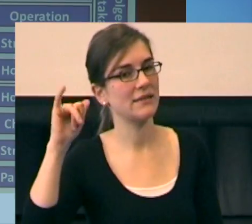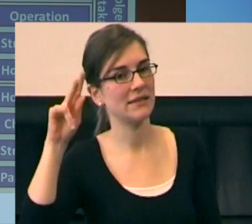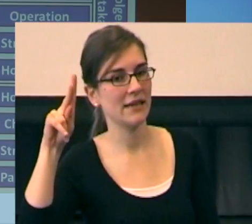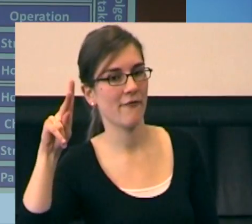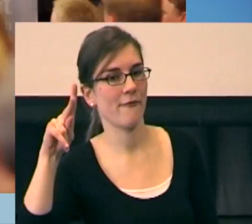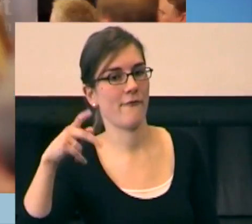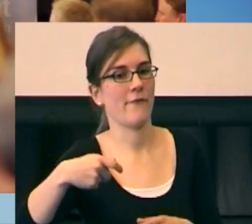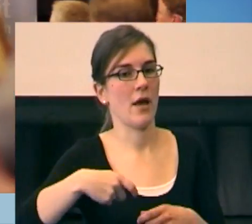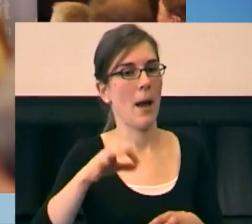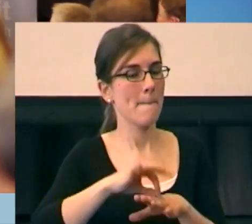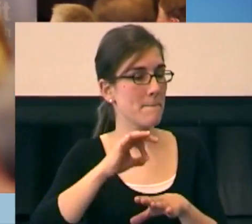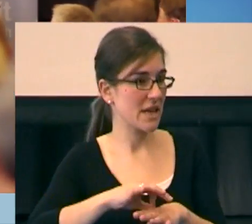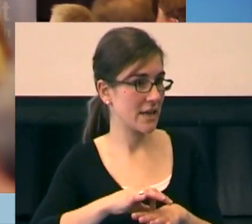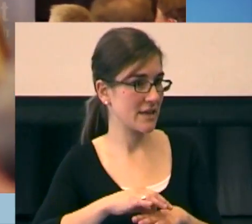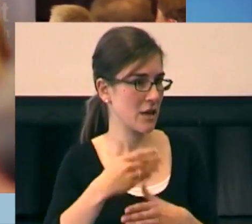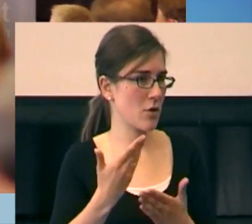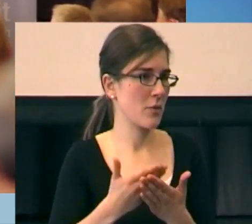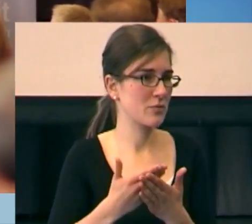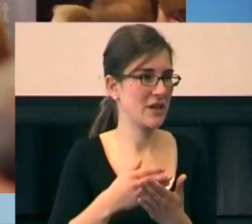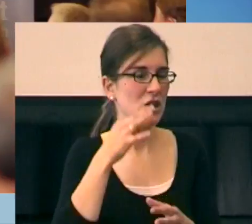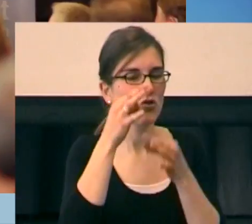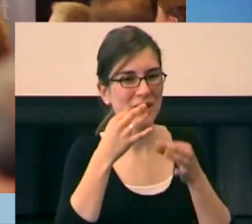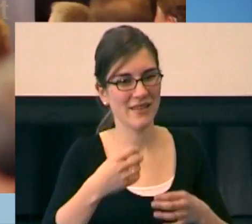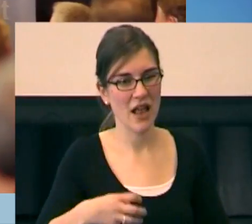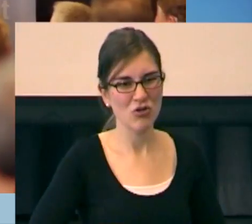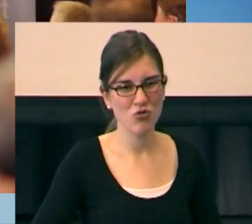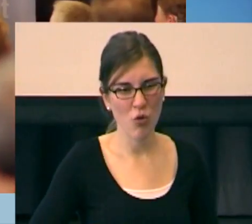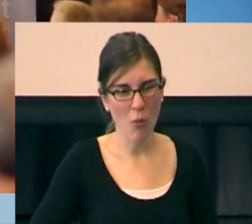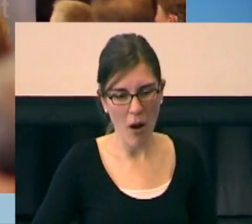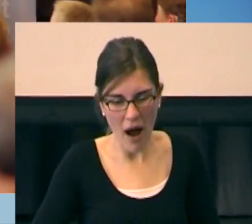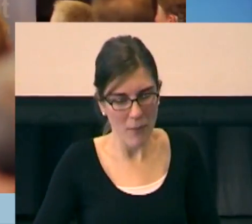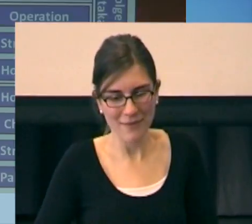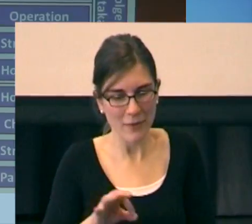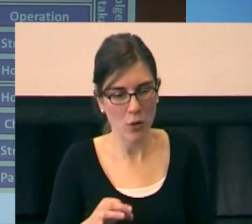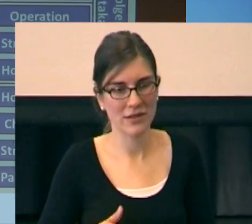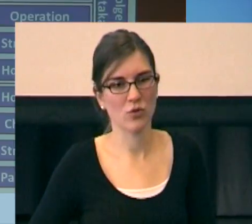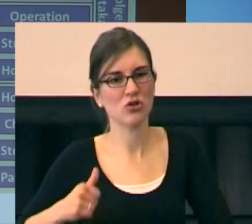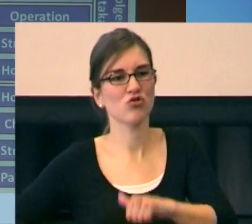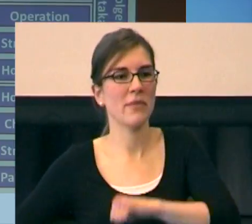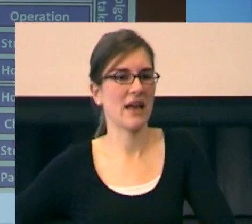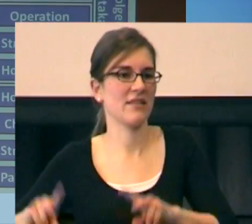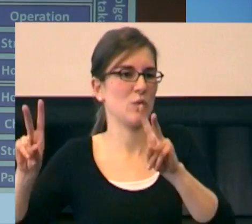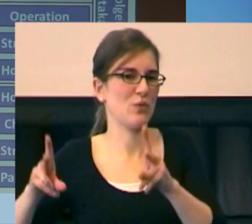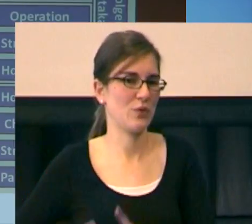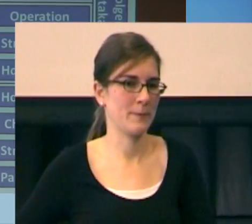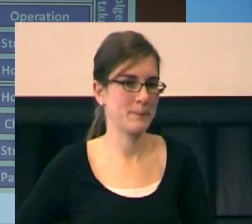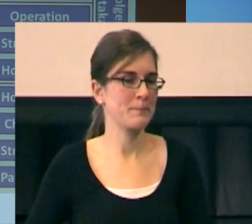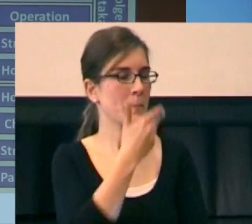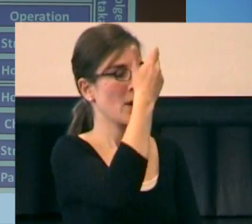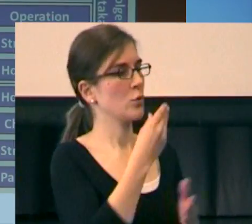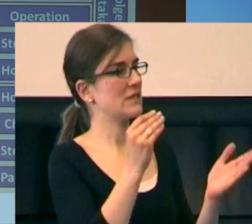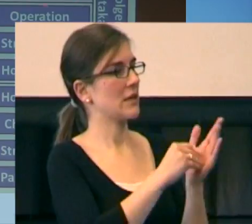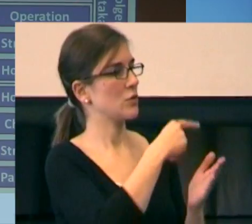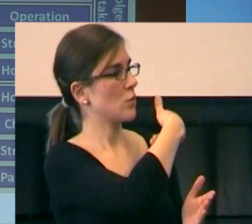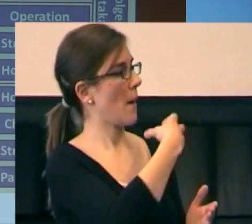anderen Maßnahmen, die jetzt keine direkte Tumortherapie sind, um seinen Zustand zu verbessern. Und was wir dazwischen hier noch haben, sind die Patienten, die wir zunächst